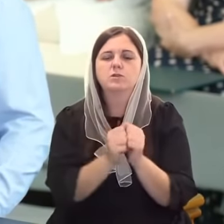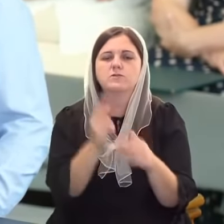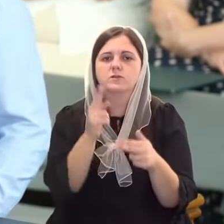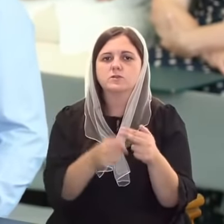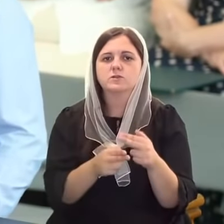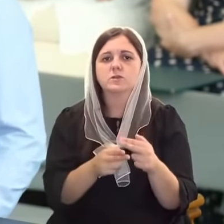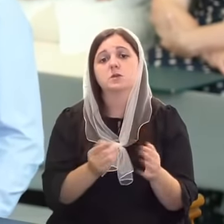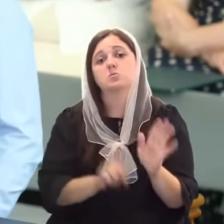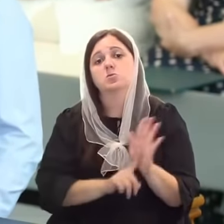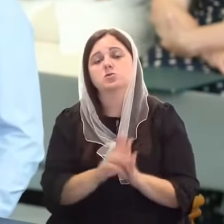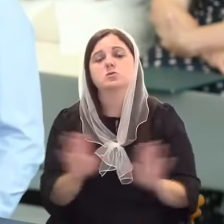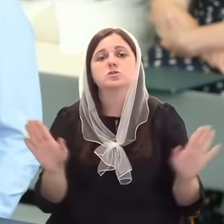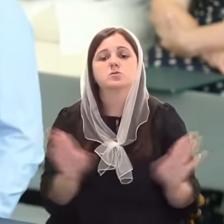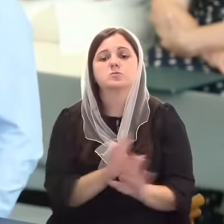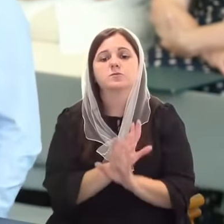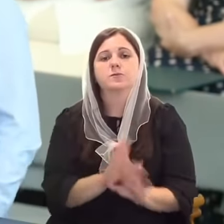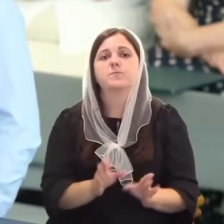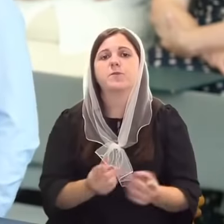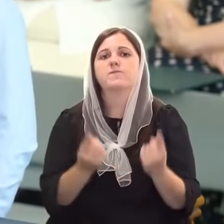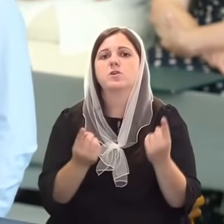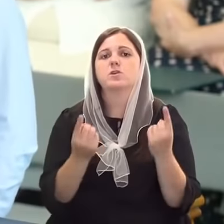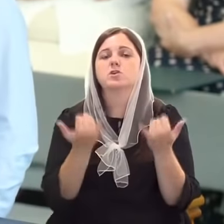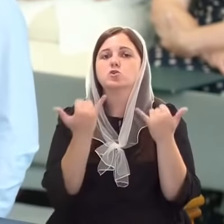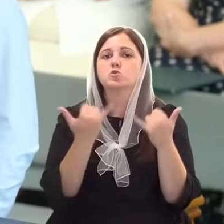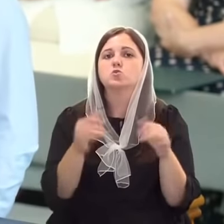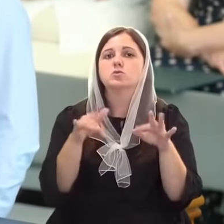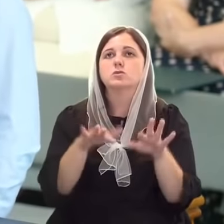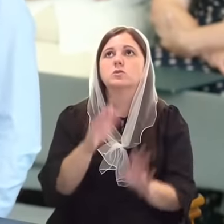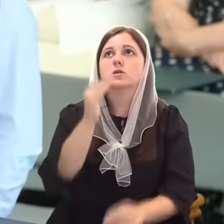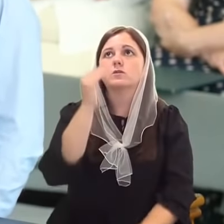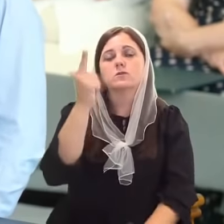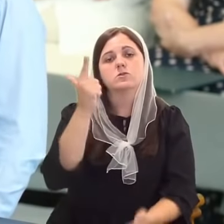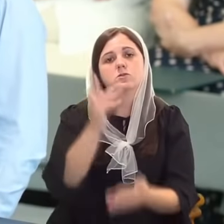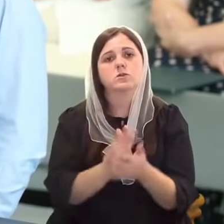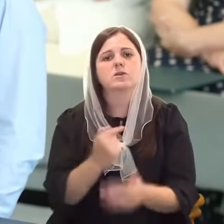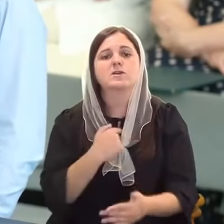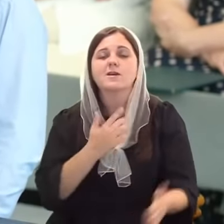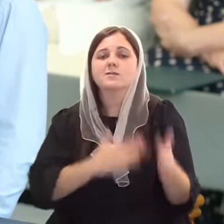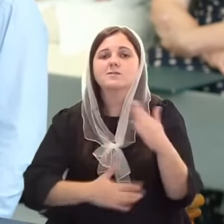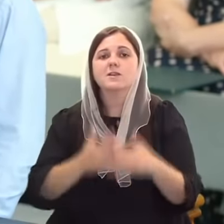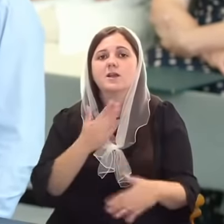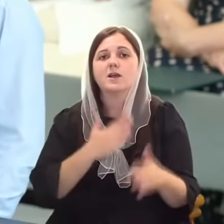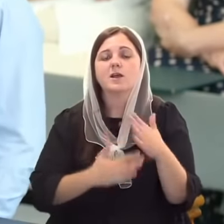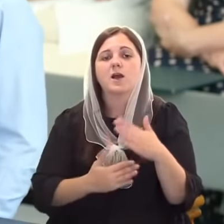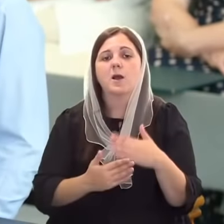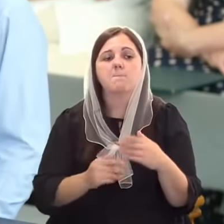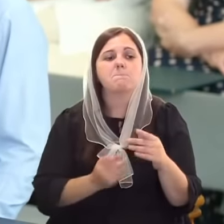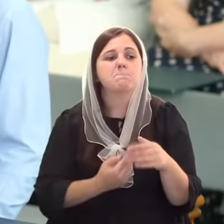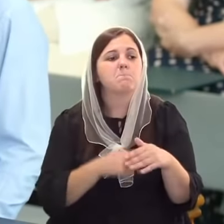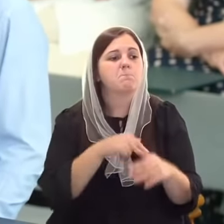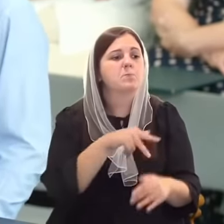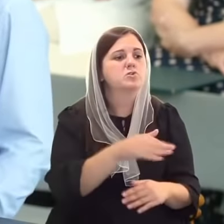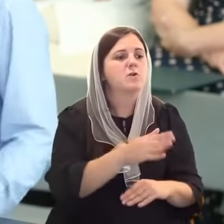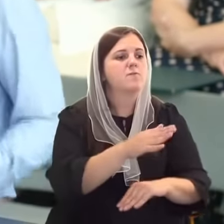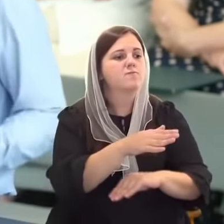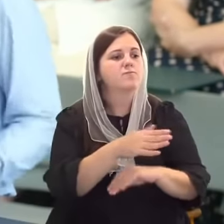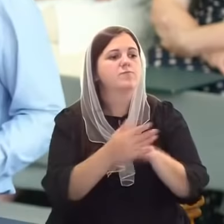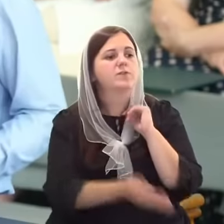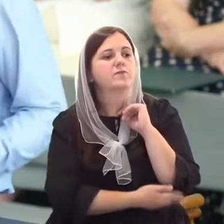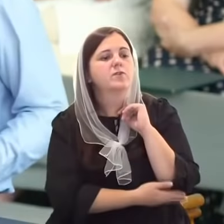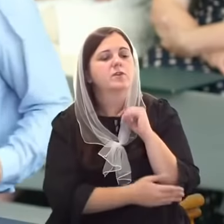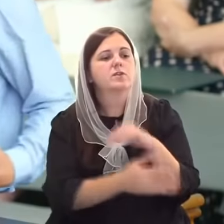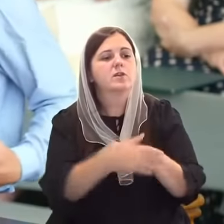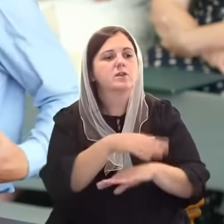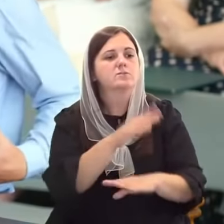По-моему, даже псалом «Вели и чудо дела твои, Господи». И я так обрадовался, и пошел в конец зала, и просто